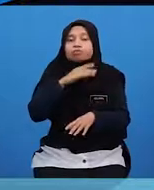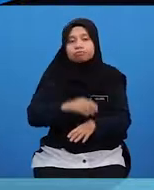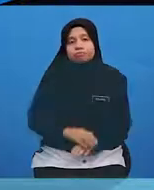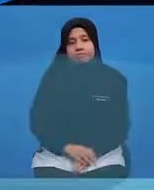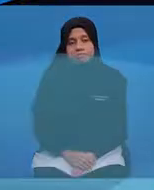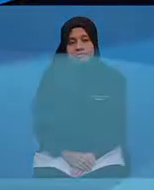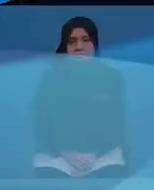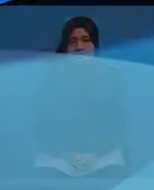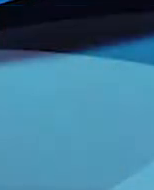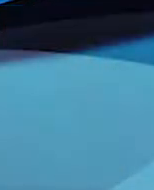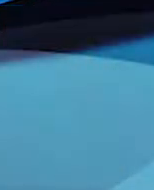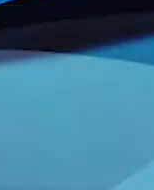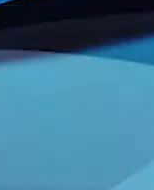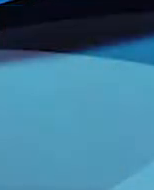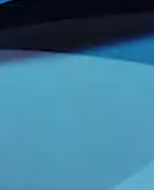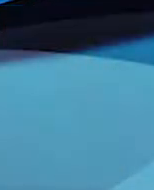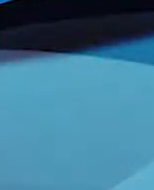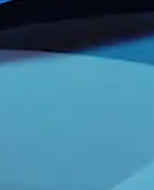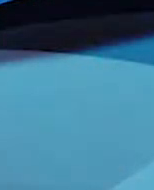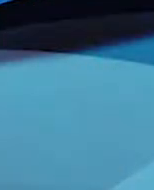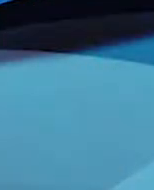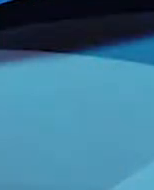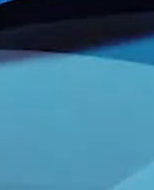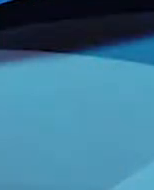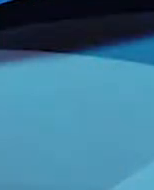dalam lilin panas.